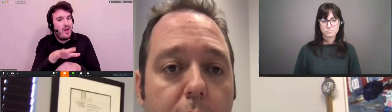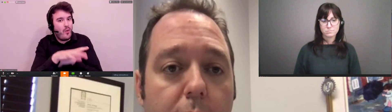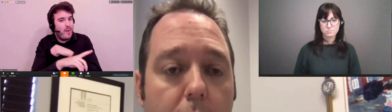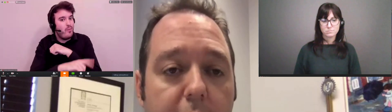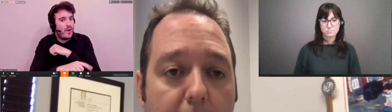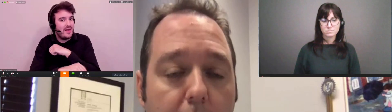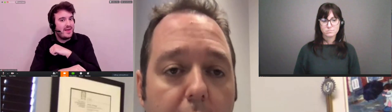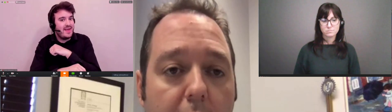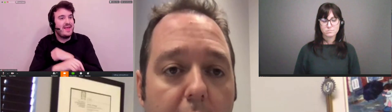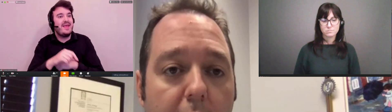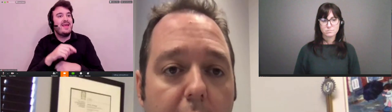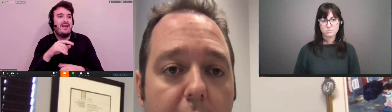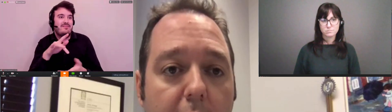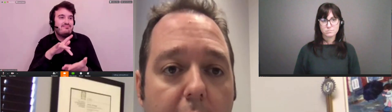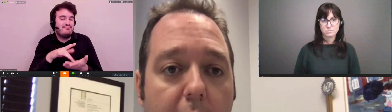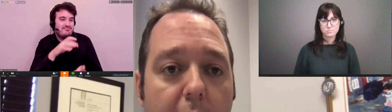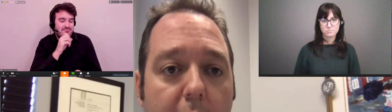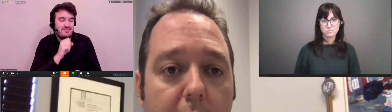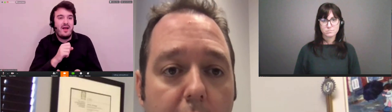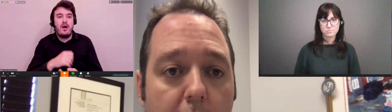voulons vraiment